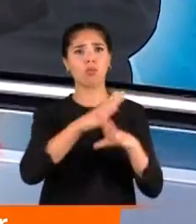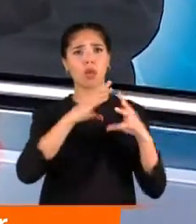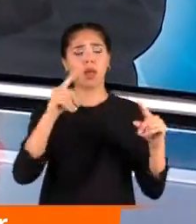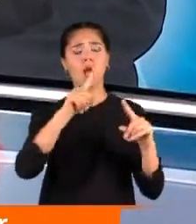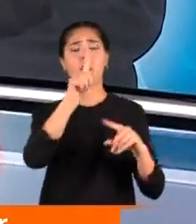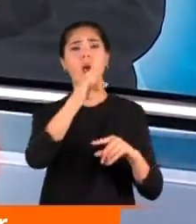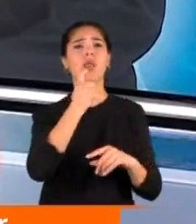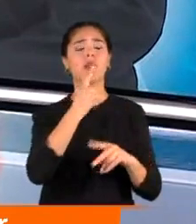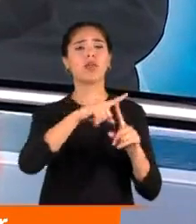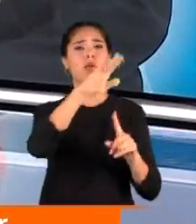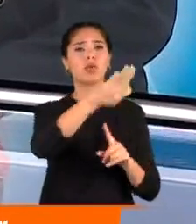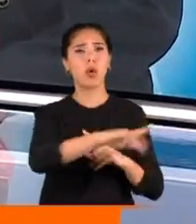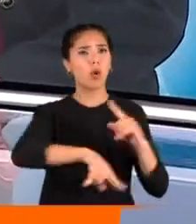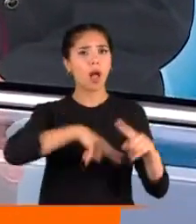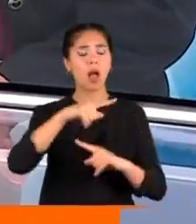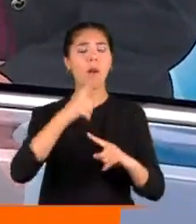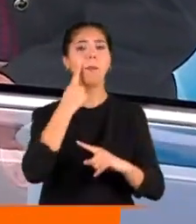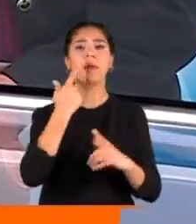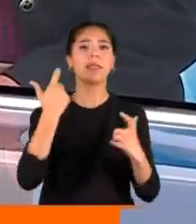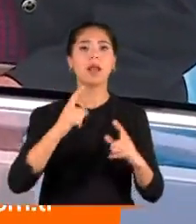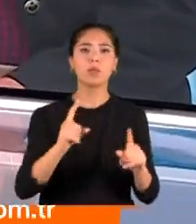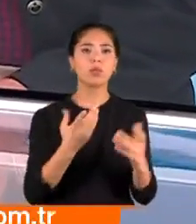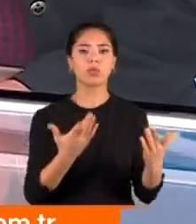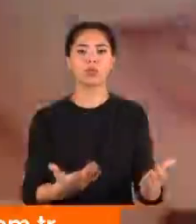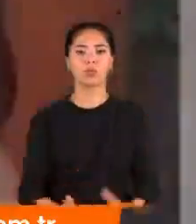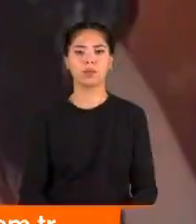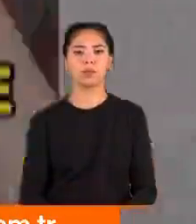Sümeyye'yi arıyorlardı. Bakın genç kız nerede bulundu?